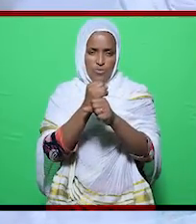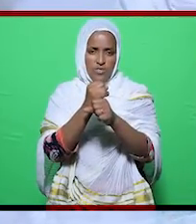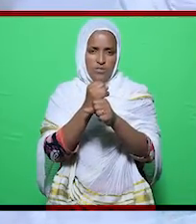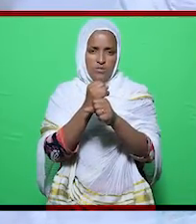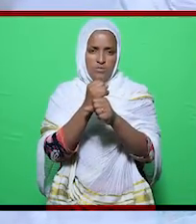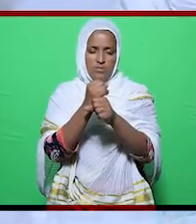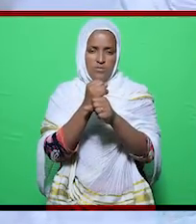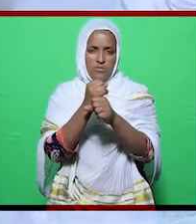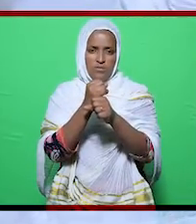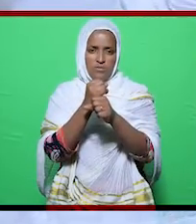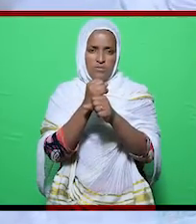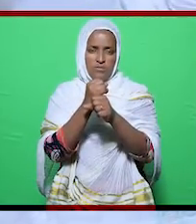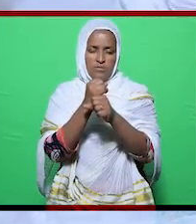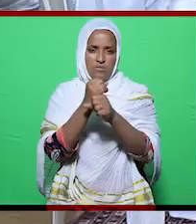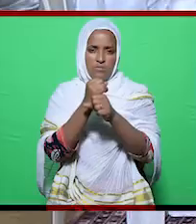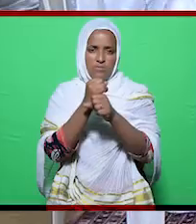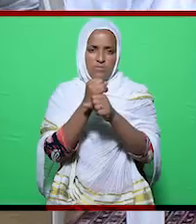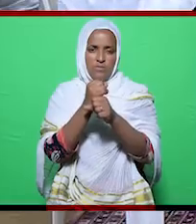እሺ። እግዚአብሔርስጥልኝ